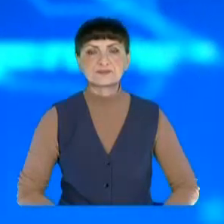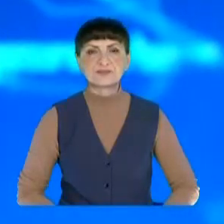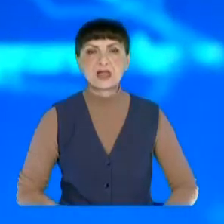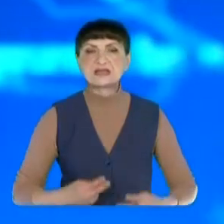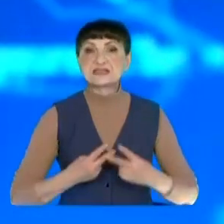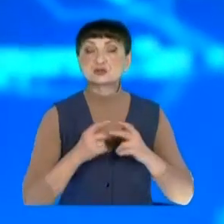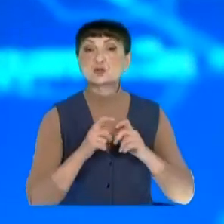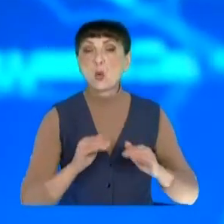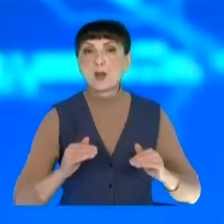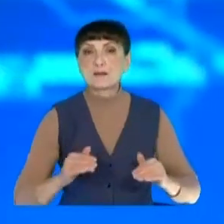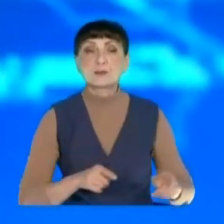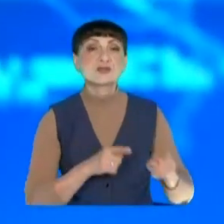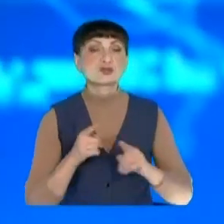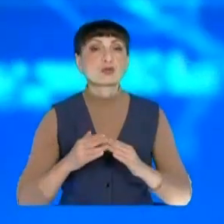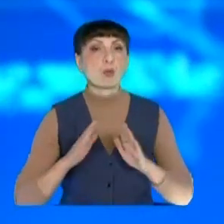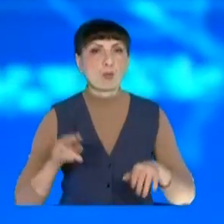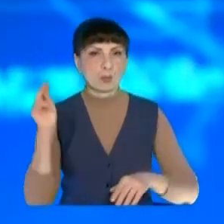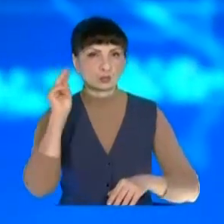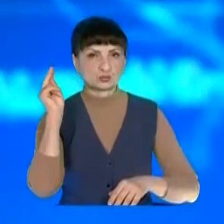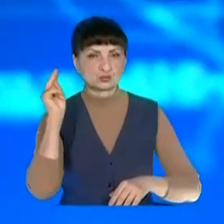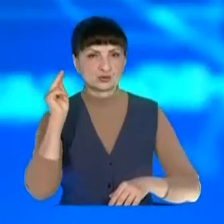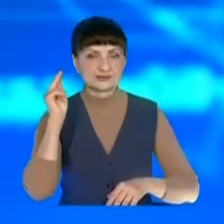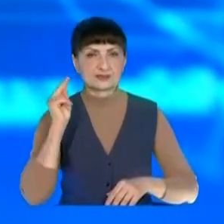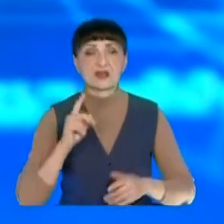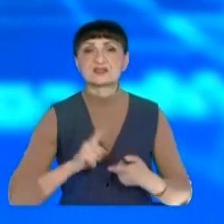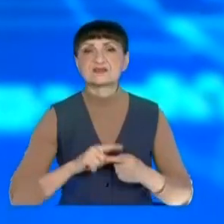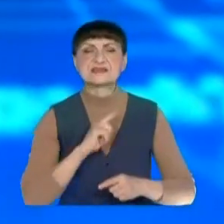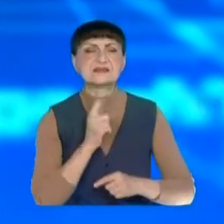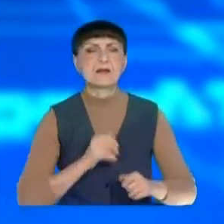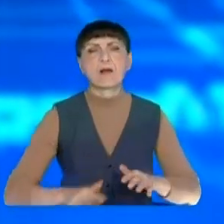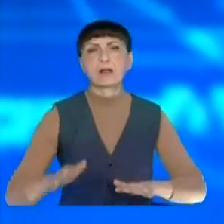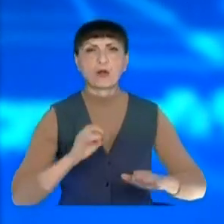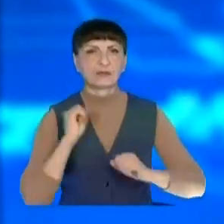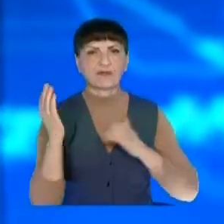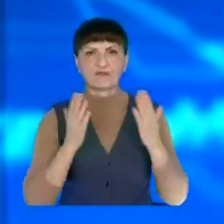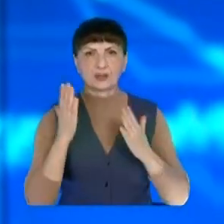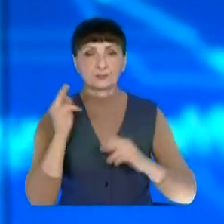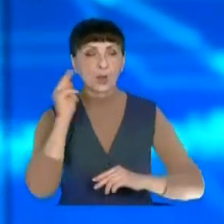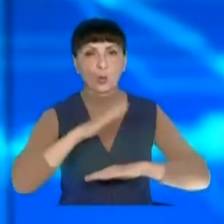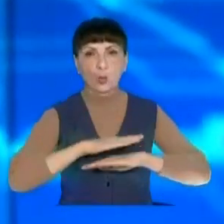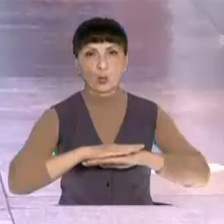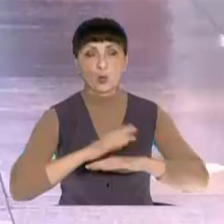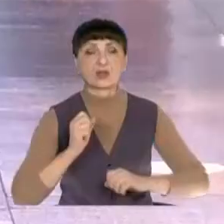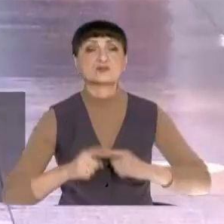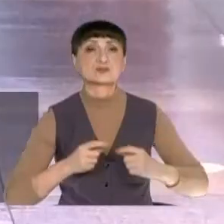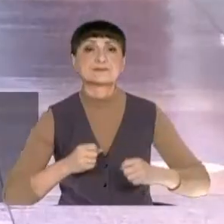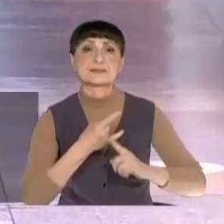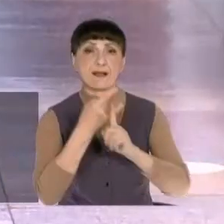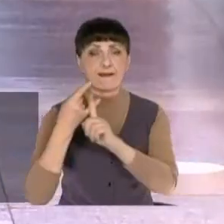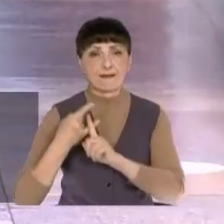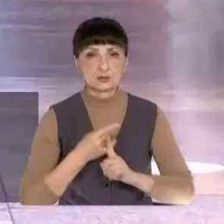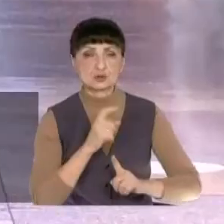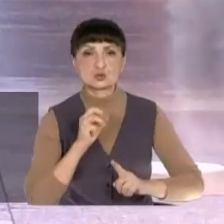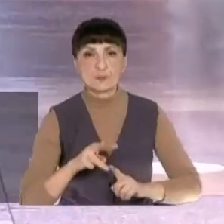Столичные школьники перешли на дистанционный формат обучения. Все из-за сильного гололеда и ветра. Уроки перенесли в онлайн-режим у учащихся